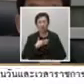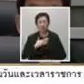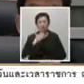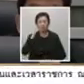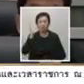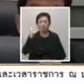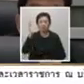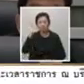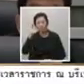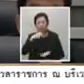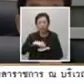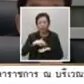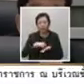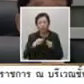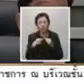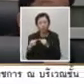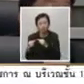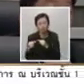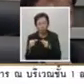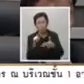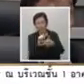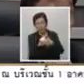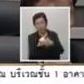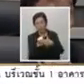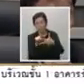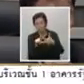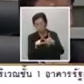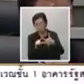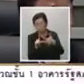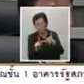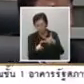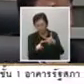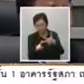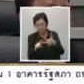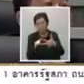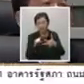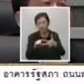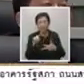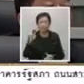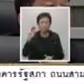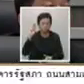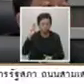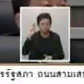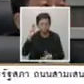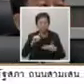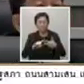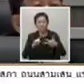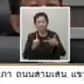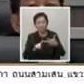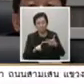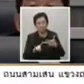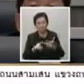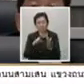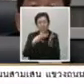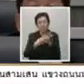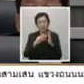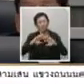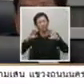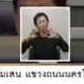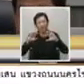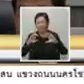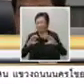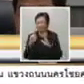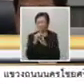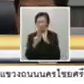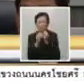ายต่อนะฮะในประเด็นที่2ที่3คือเรื่องถวายสัตย์กับเรื่องแถลงนโยบายไม่ถูกต้องตามรัฐธรรมนูญนะ